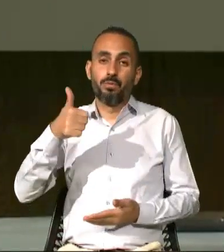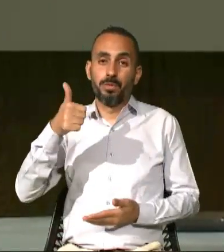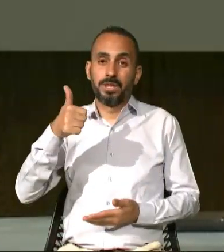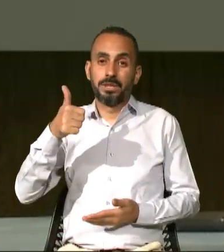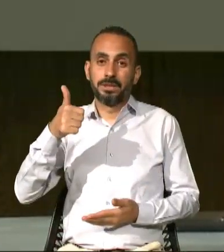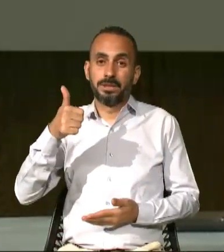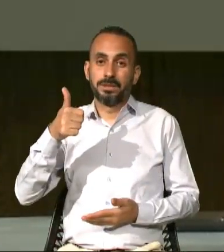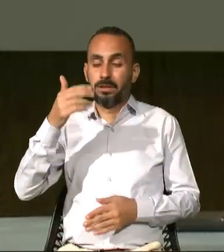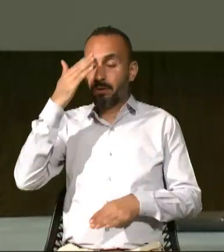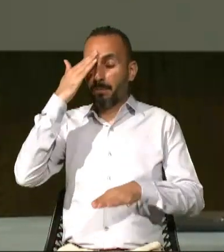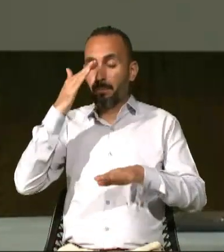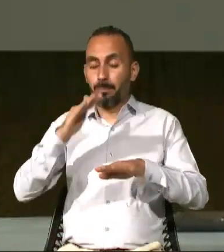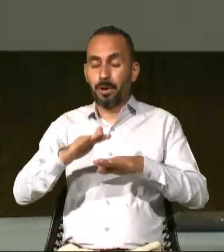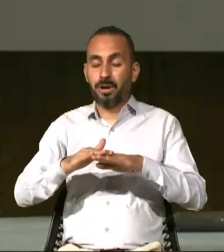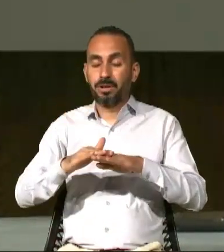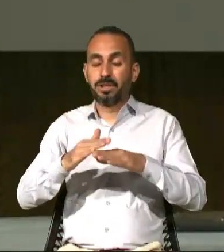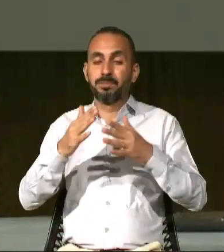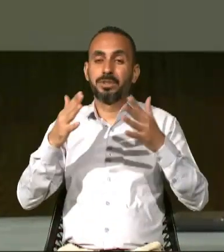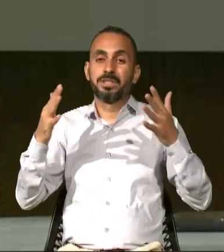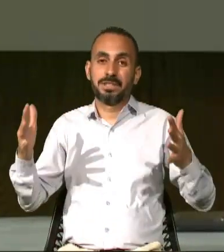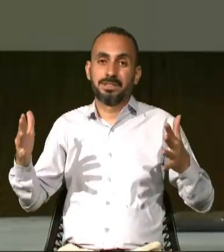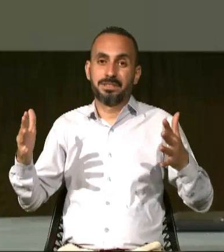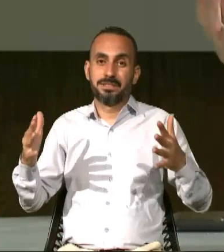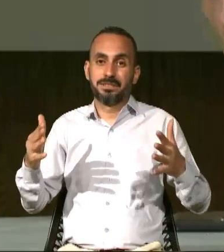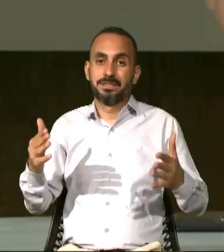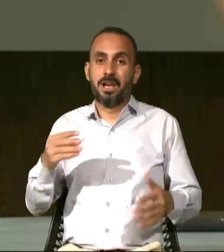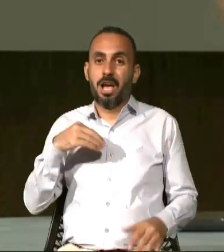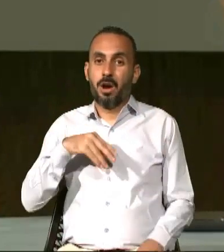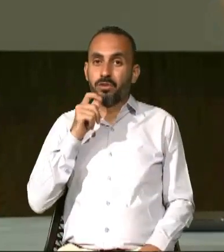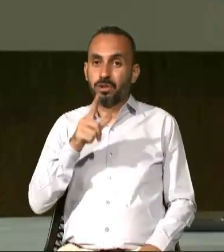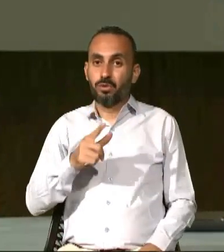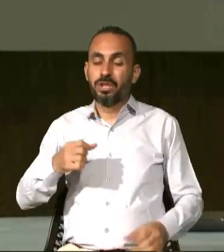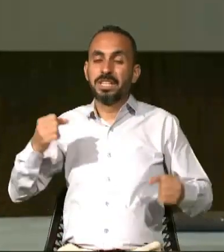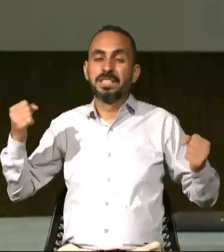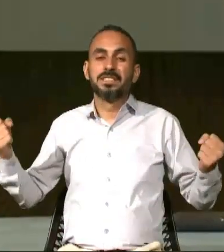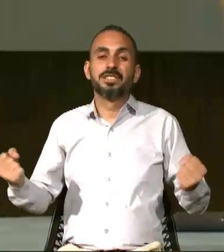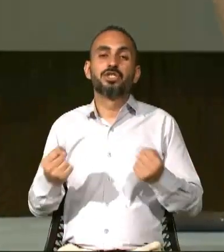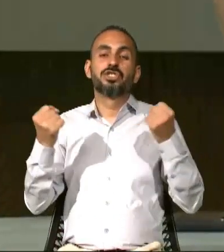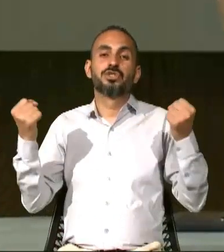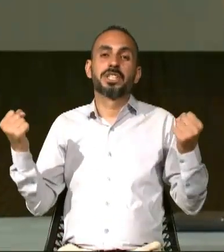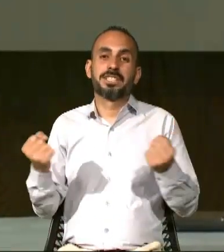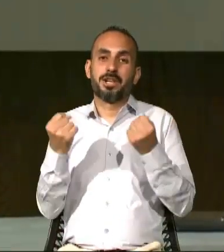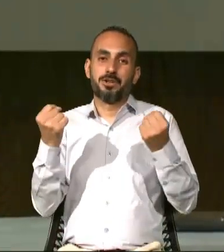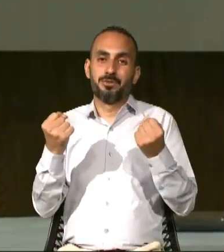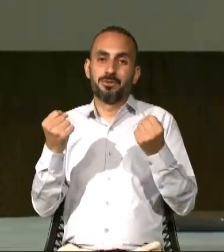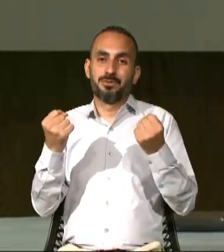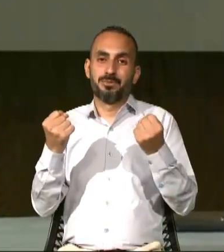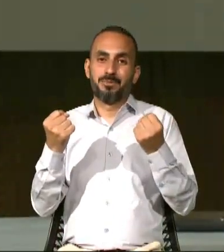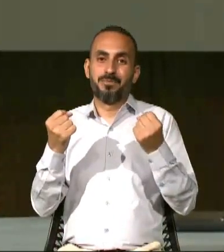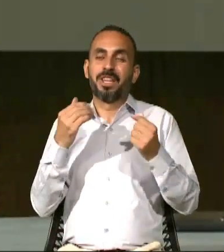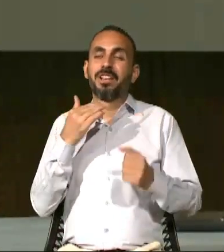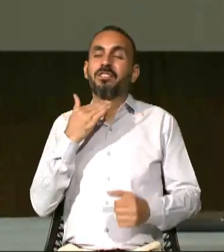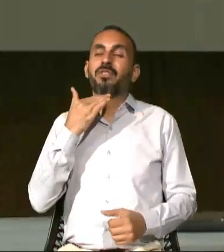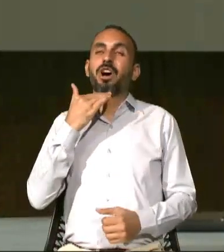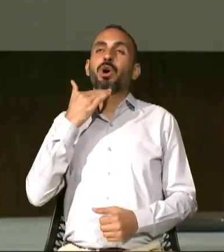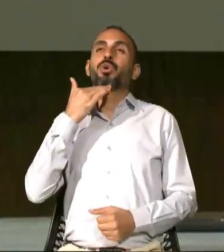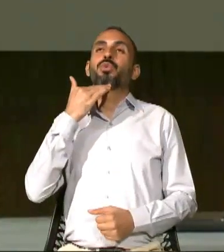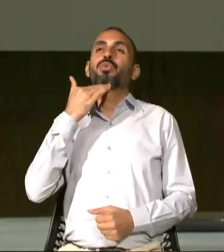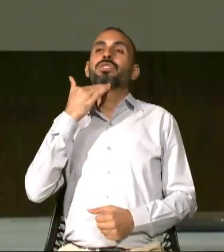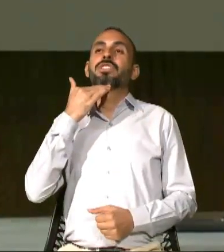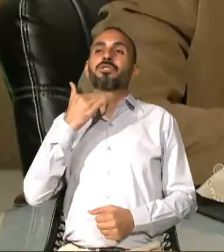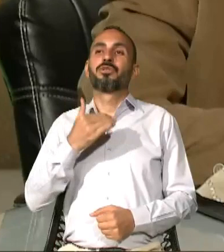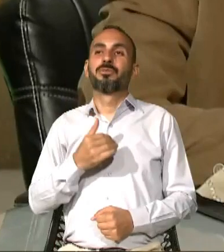عادية. اتشجعوا. أنا الكلمة دي عجبتني قوي بصراحة. ارفعوا رؤوسكم. ارفعوا